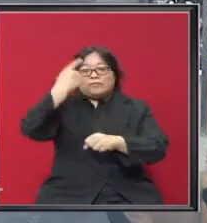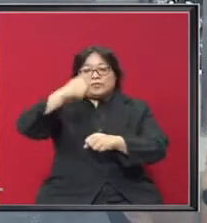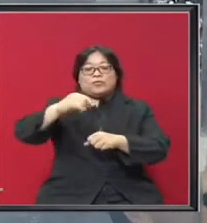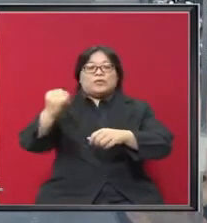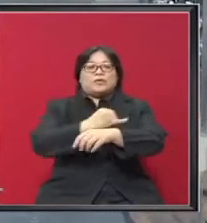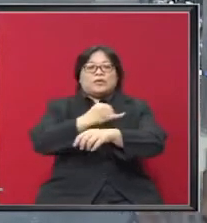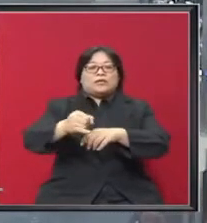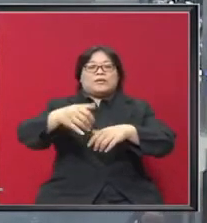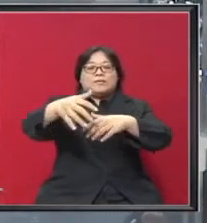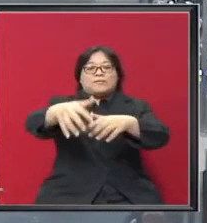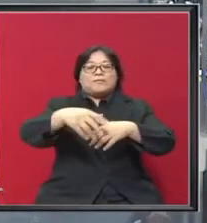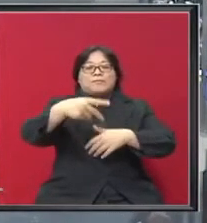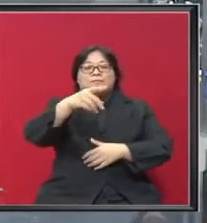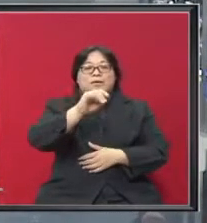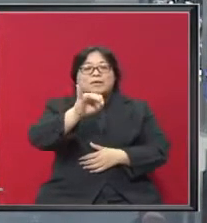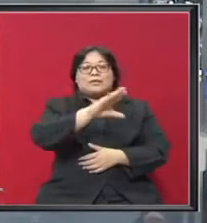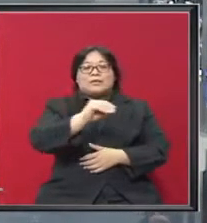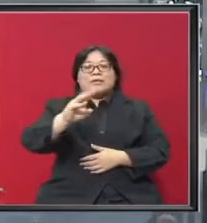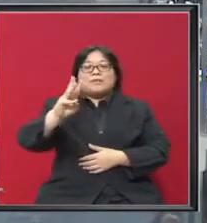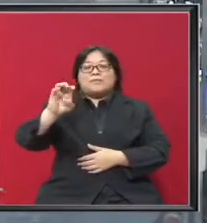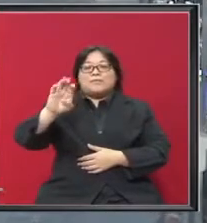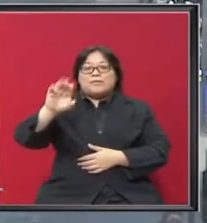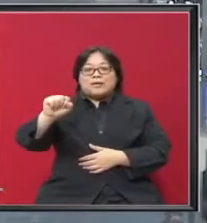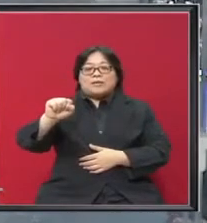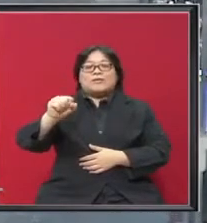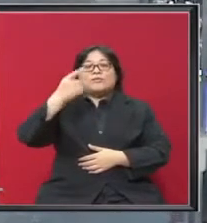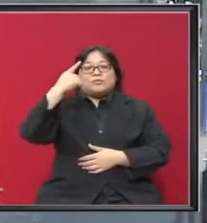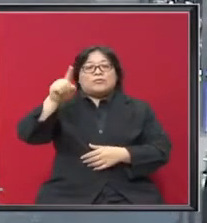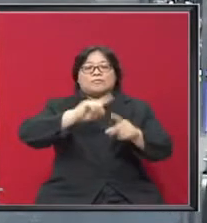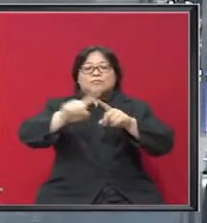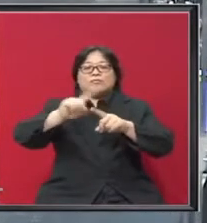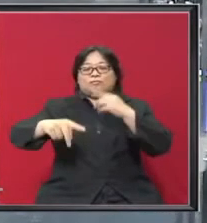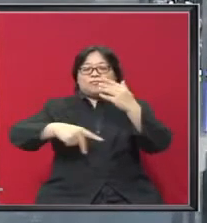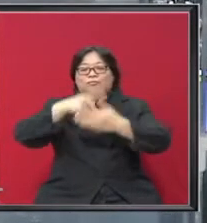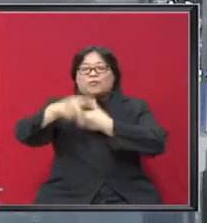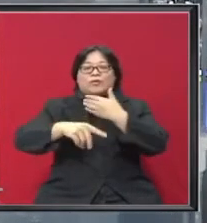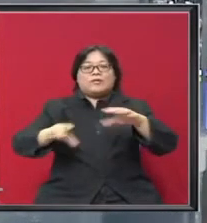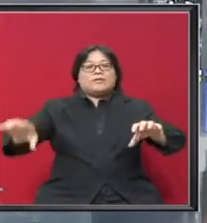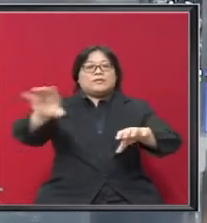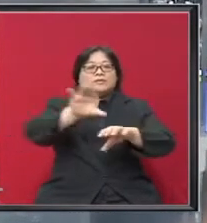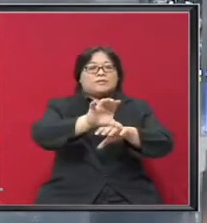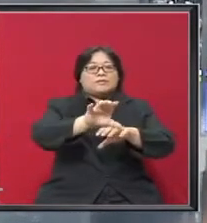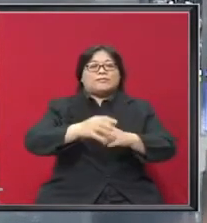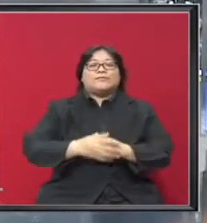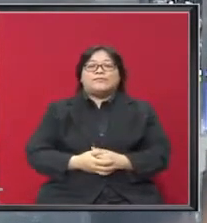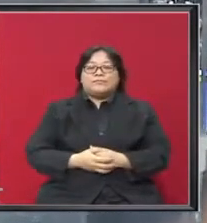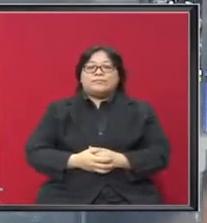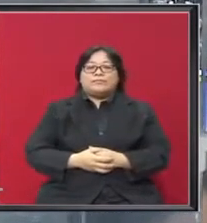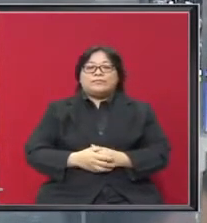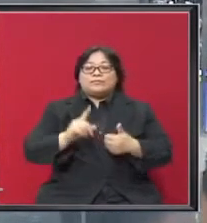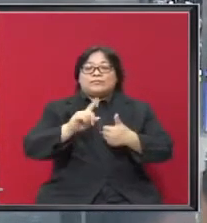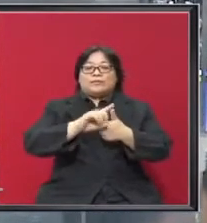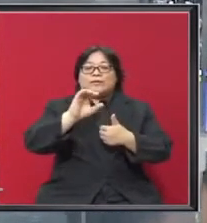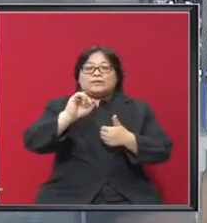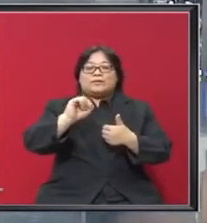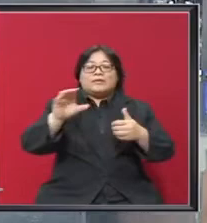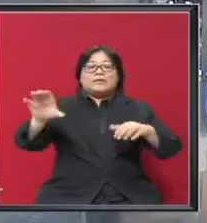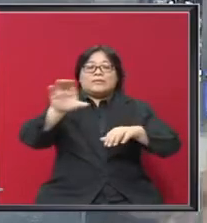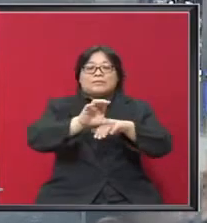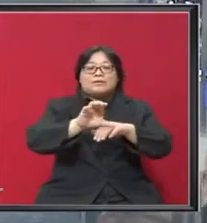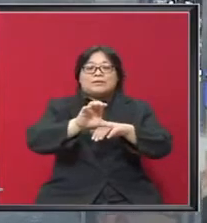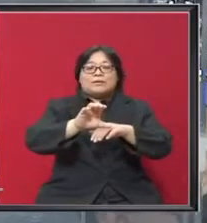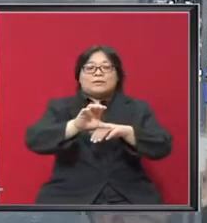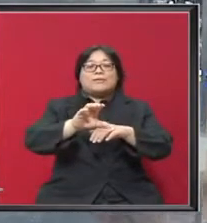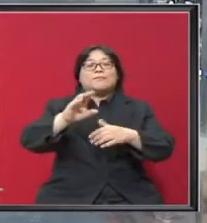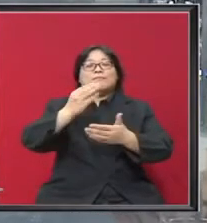industri padi dan beras di bawah pelbagai program subsidi dan insentif insentif seperti berikut subsidi baja padi